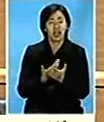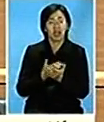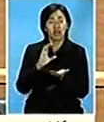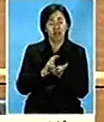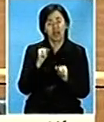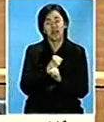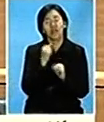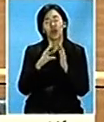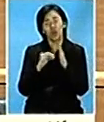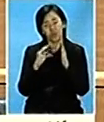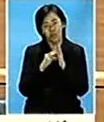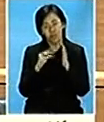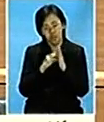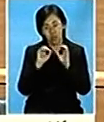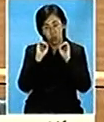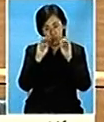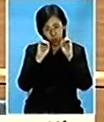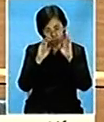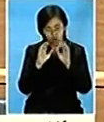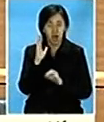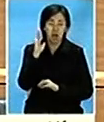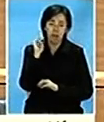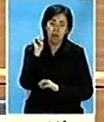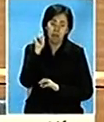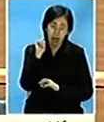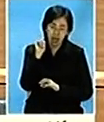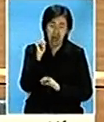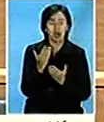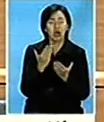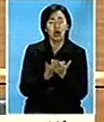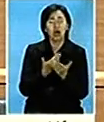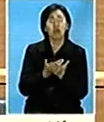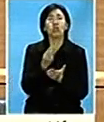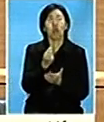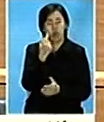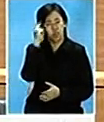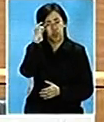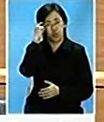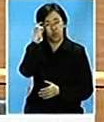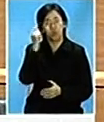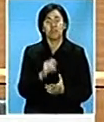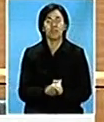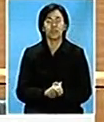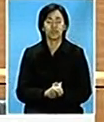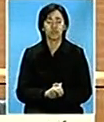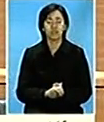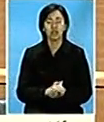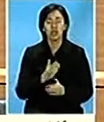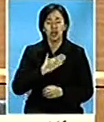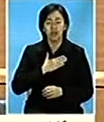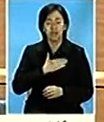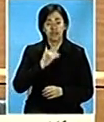ฝึกอบรมครูแล้วก็ผู้ปกครองเนี่ยมีอยู่จำนวนเท่าไหร่แน่นะฮะซึ่งผมคิดว่